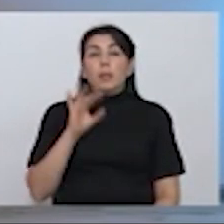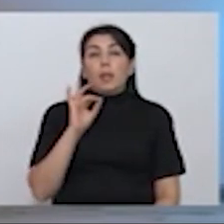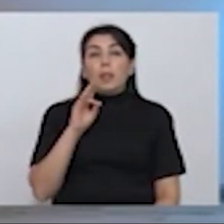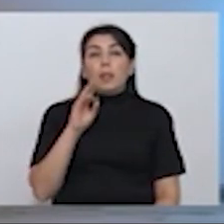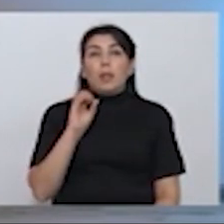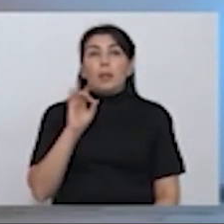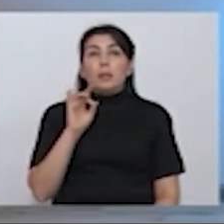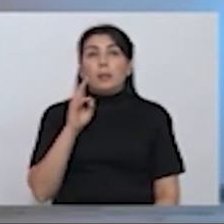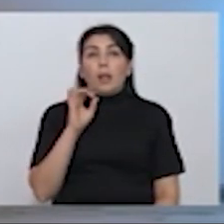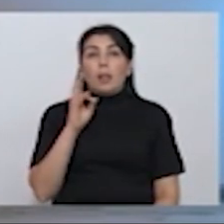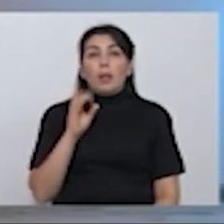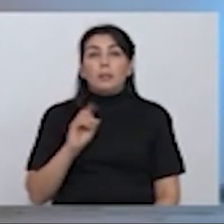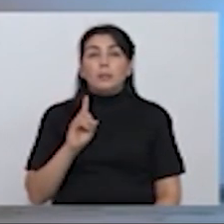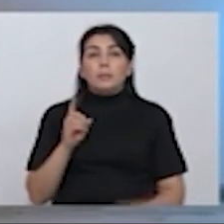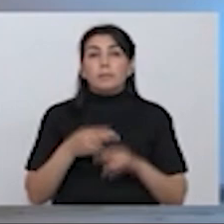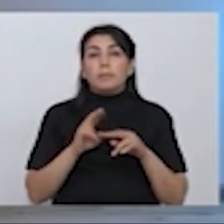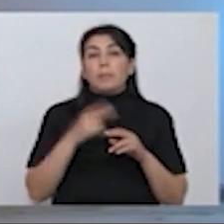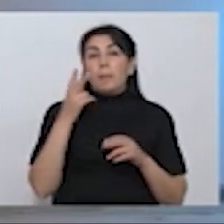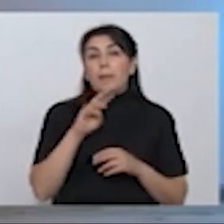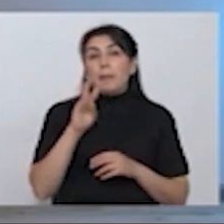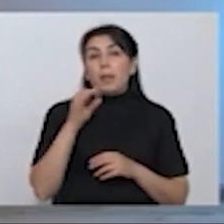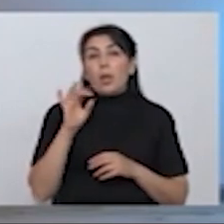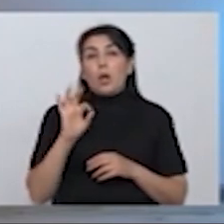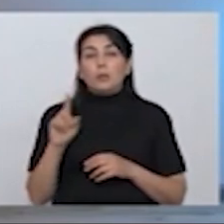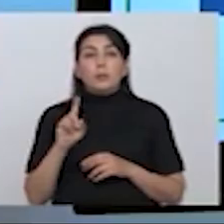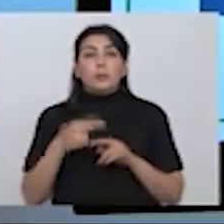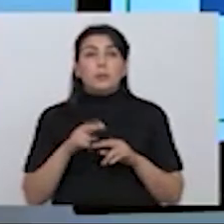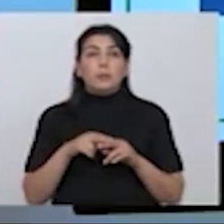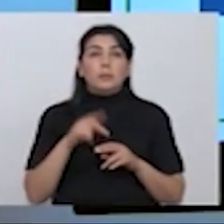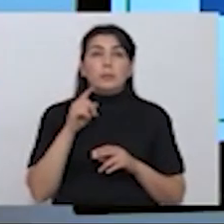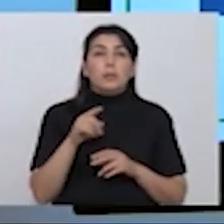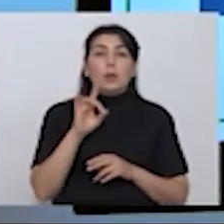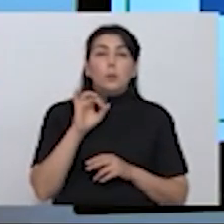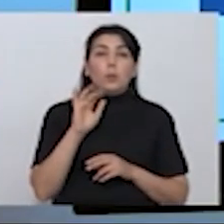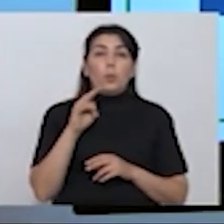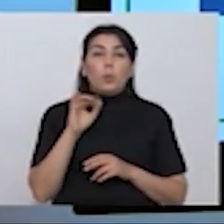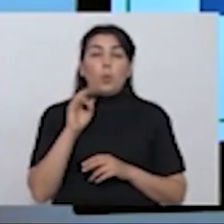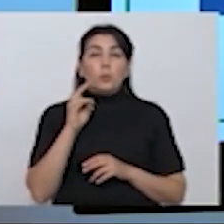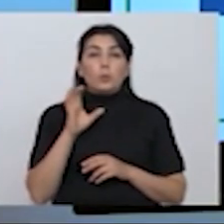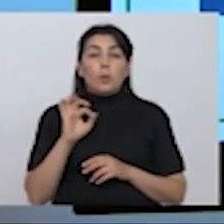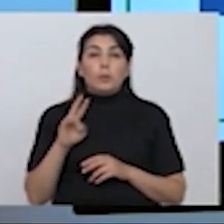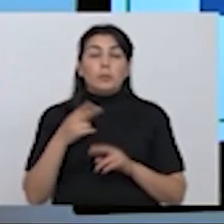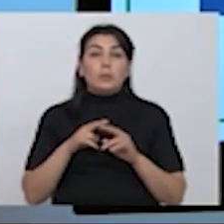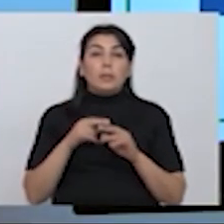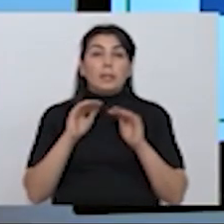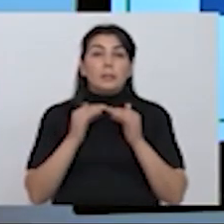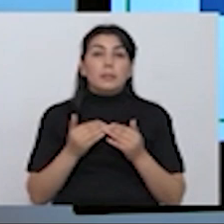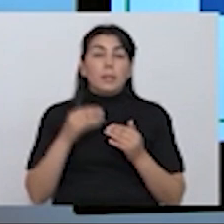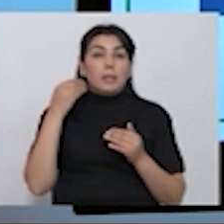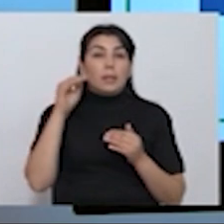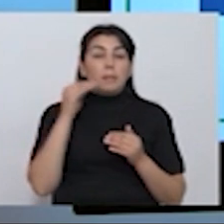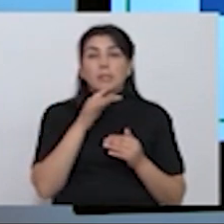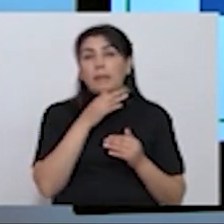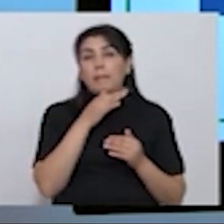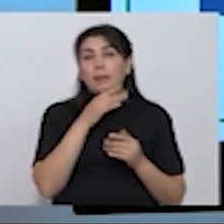Interkinez jarayoni bu ikkita meyoz o'rtasida, ya'ni ekvatsion va reduktsion bo'linish o'rtasida qisqa tanaffus davri